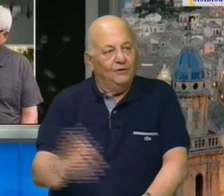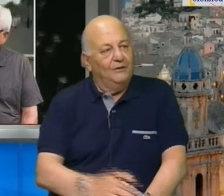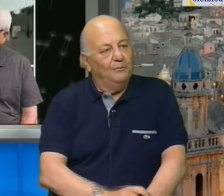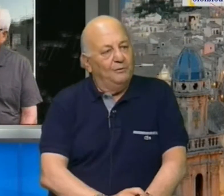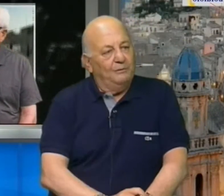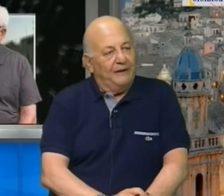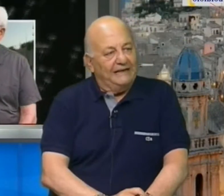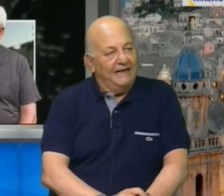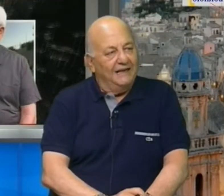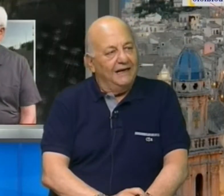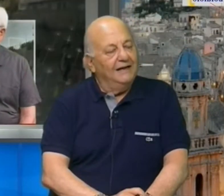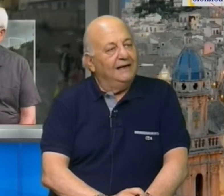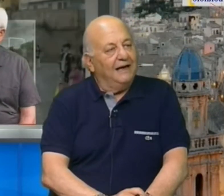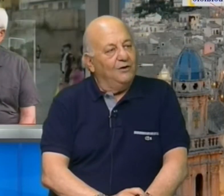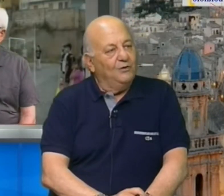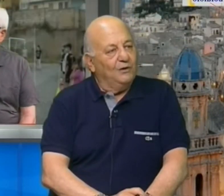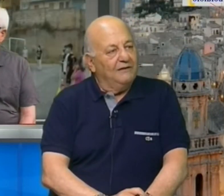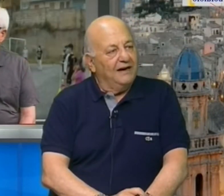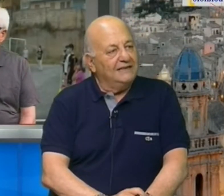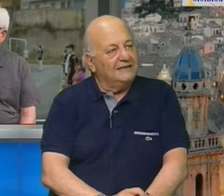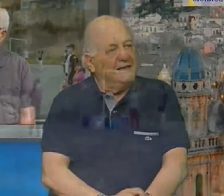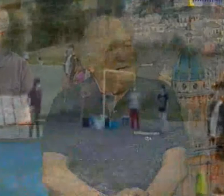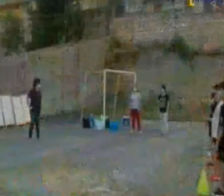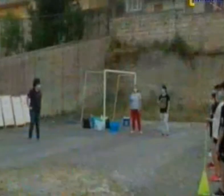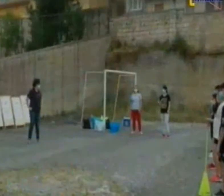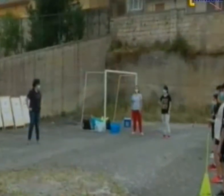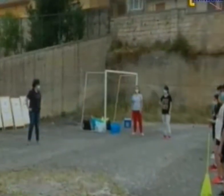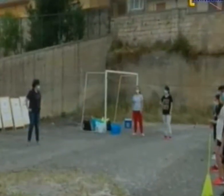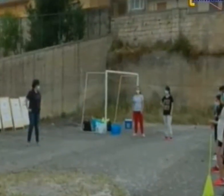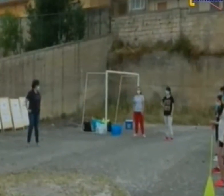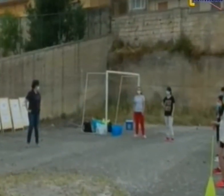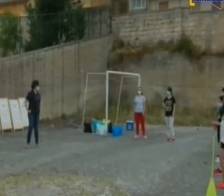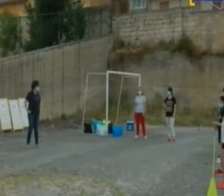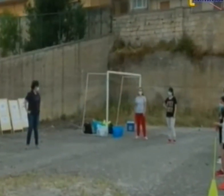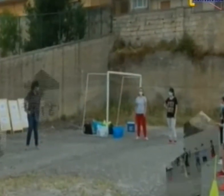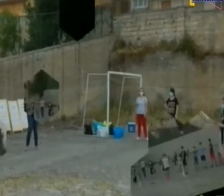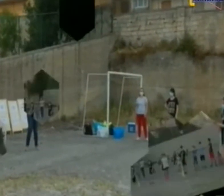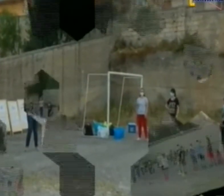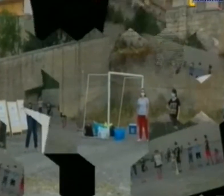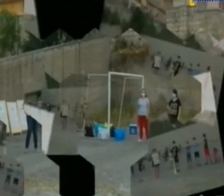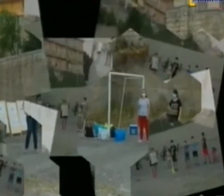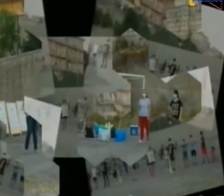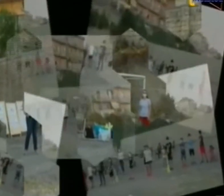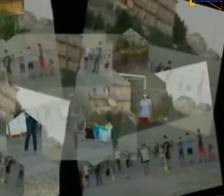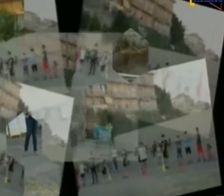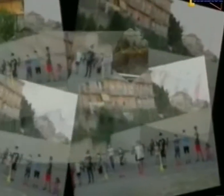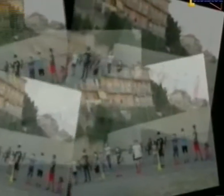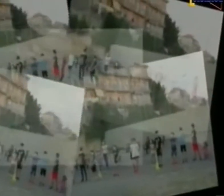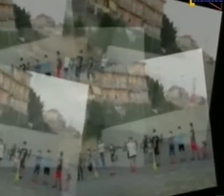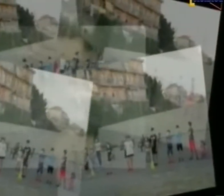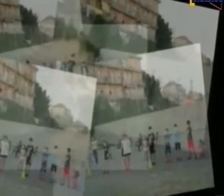Nessuno pretende che ognuno deve essere Madre Teresa di Calcutta o il missionario,